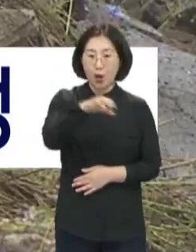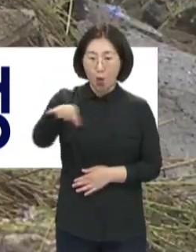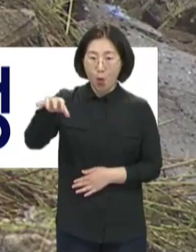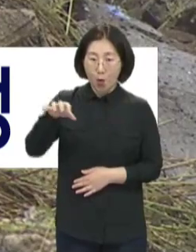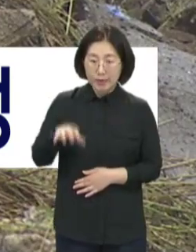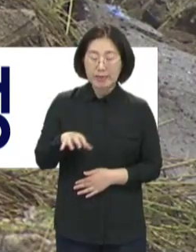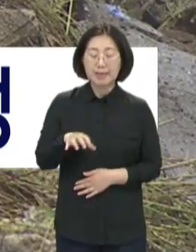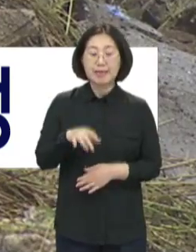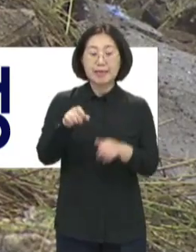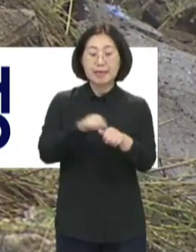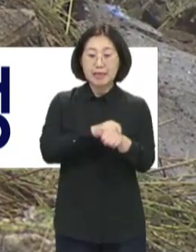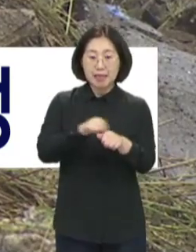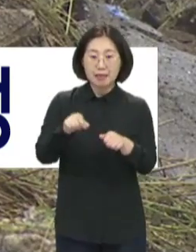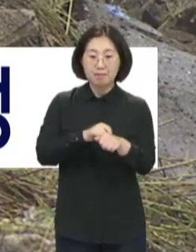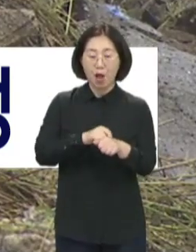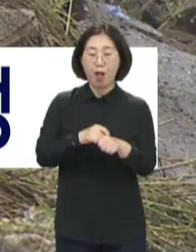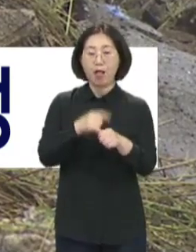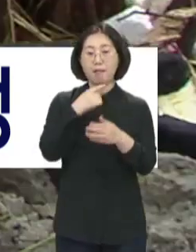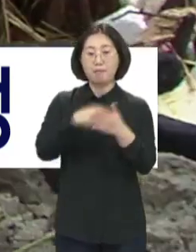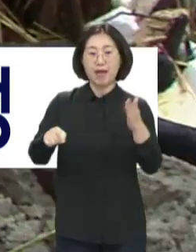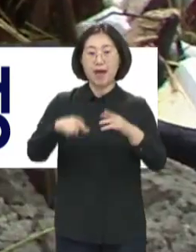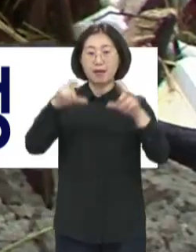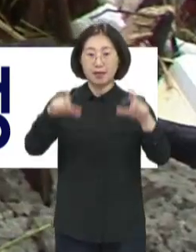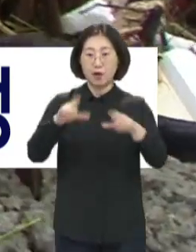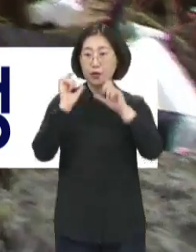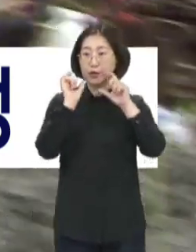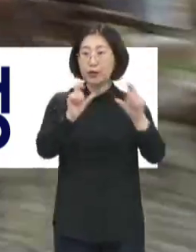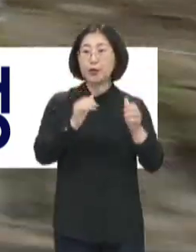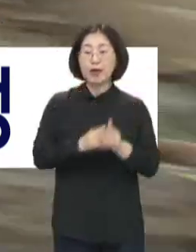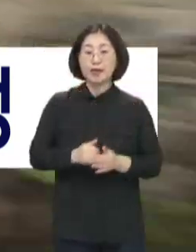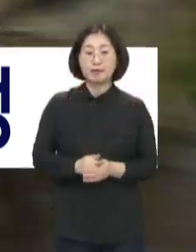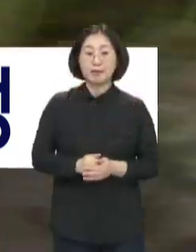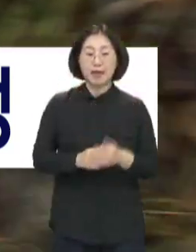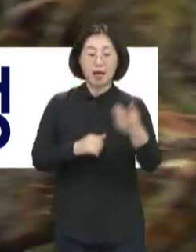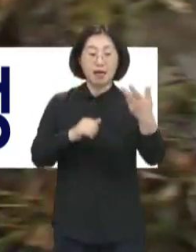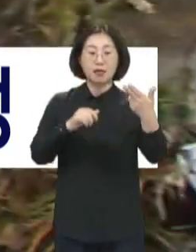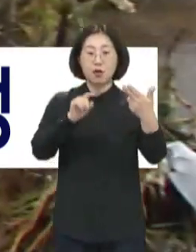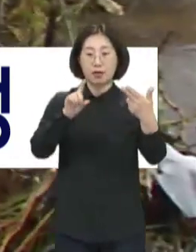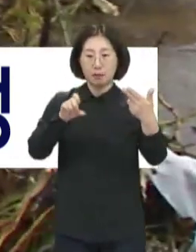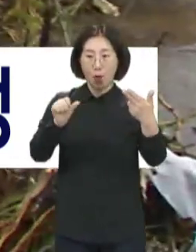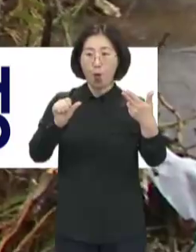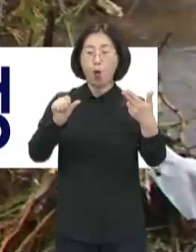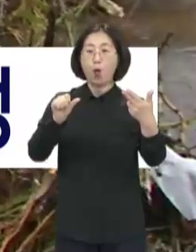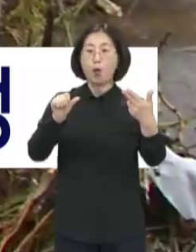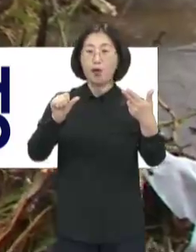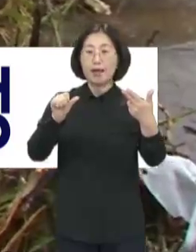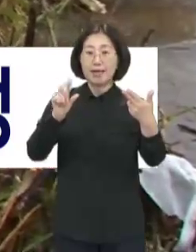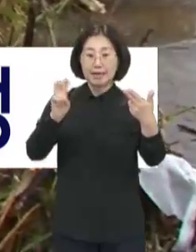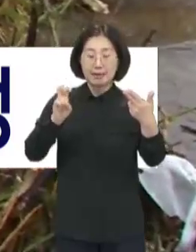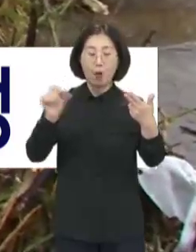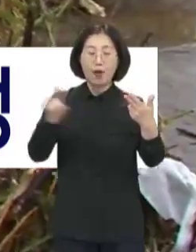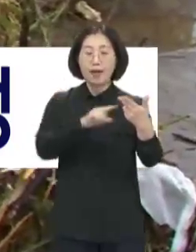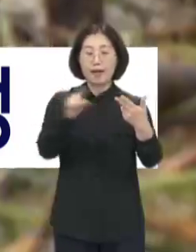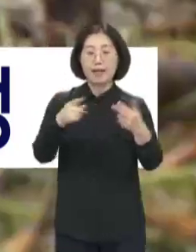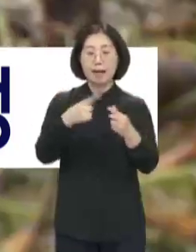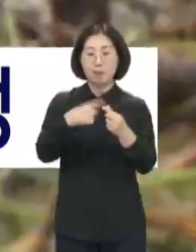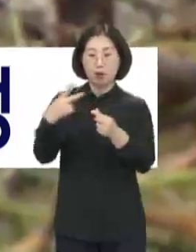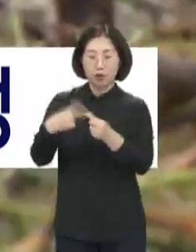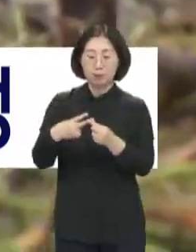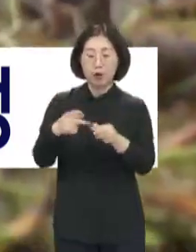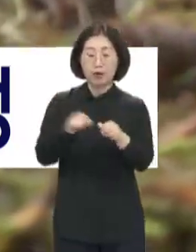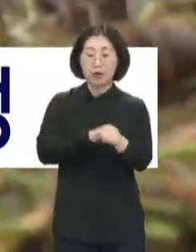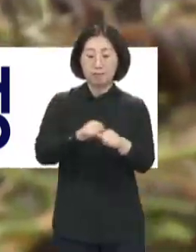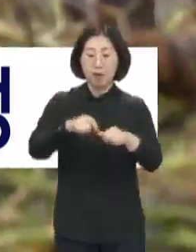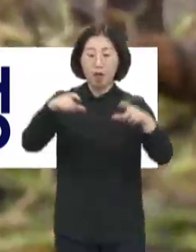읍면이 특별 재난지역으로 선포됐습니다. 정부는 지난달 15일과 25일 두 차례에 걸쳐 7월 집중호우